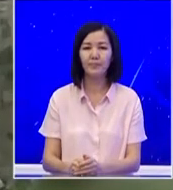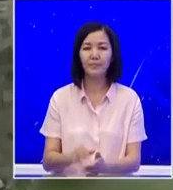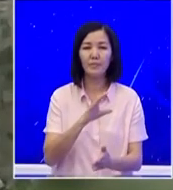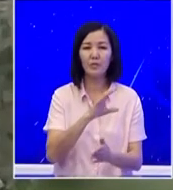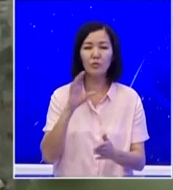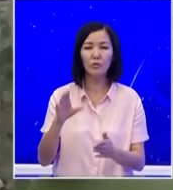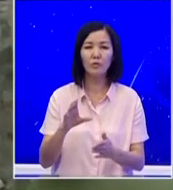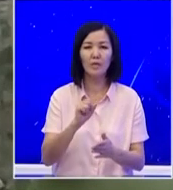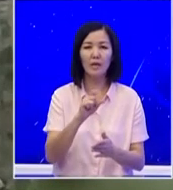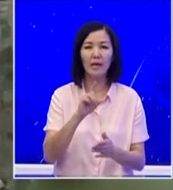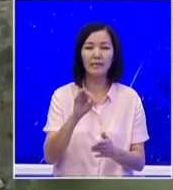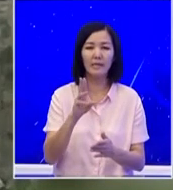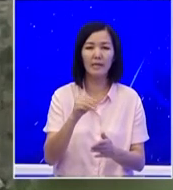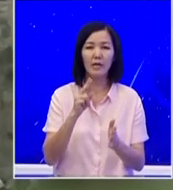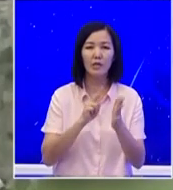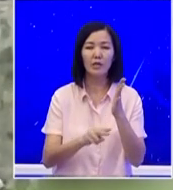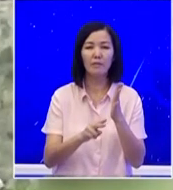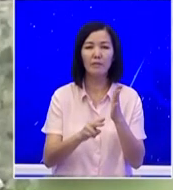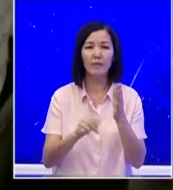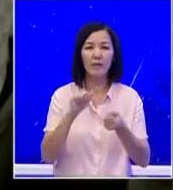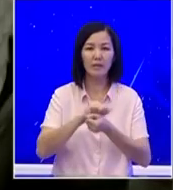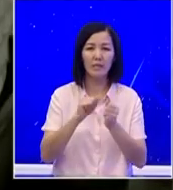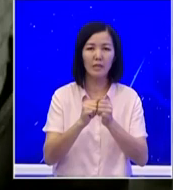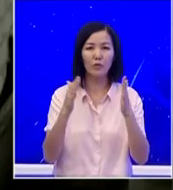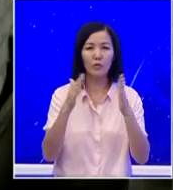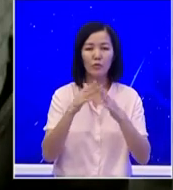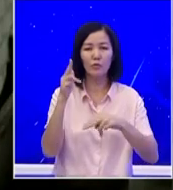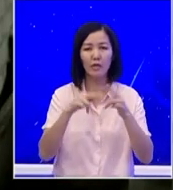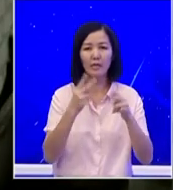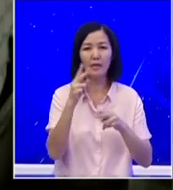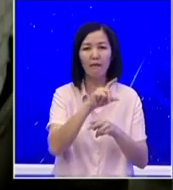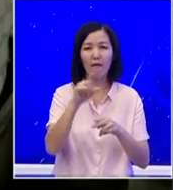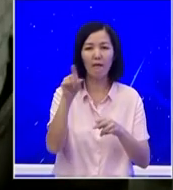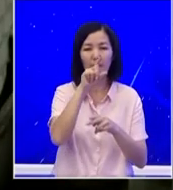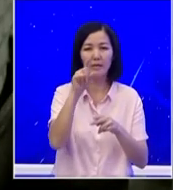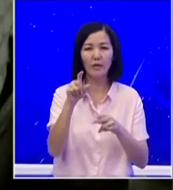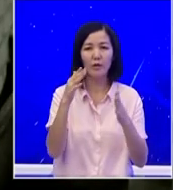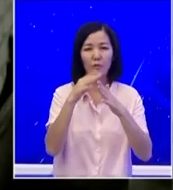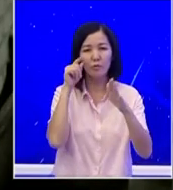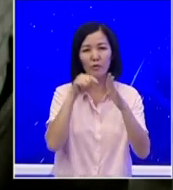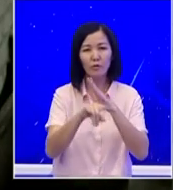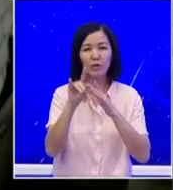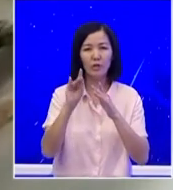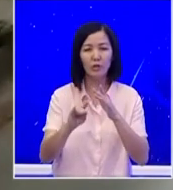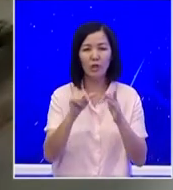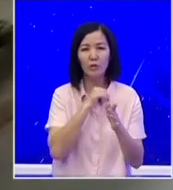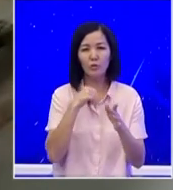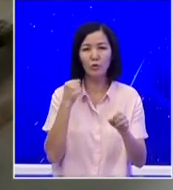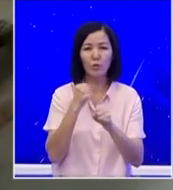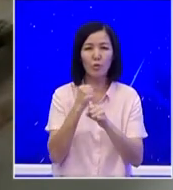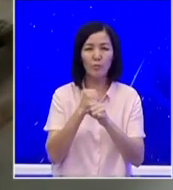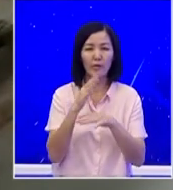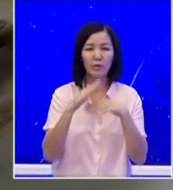Солтүстік Осетияда 70 жастағы қария тастан үй тұрғызды. Ол екі қабаттан тұрады. Баспана ішіндегі жиһаздарды да шебер өз